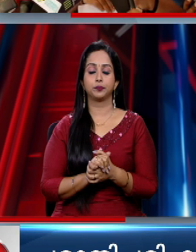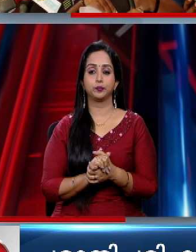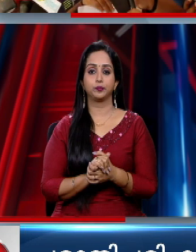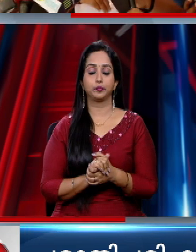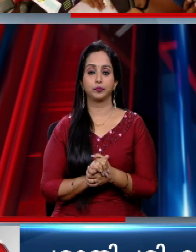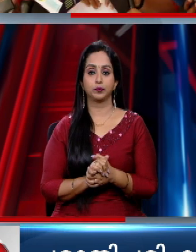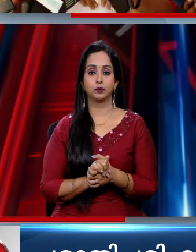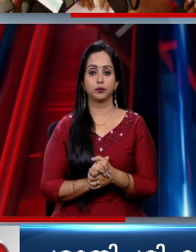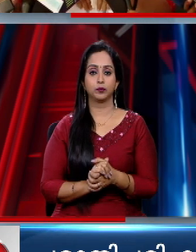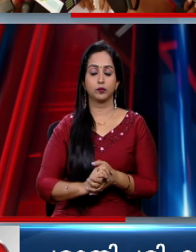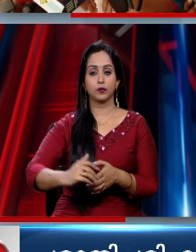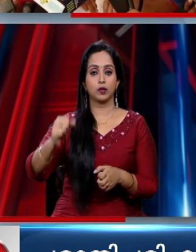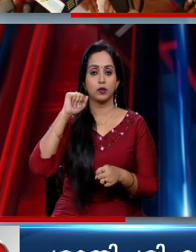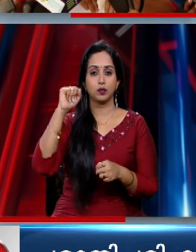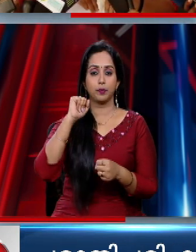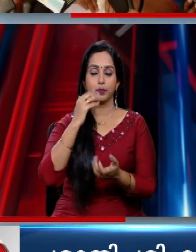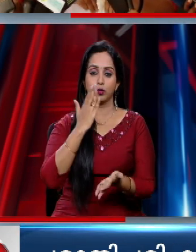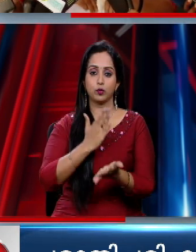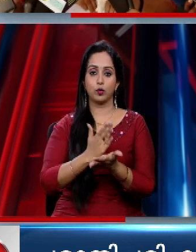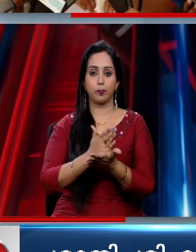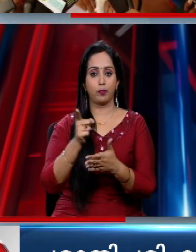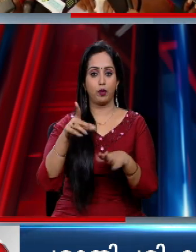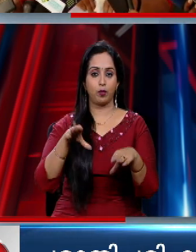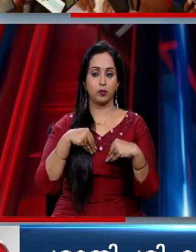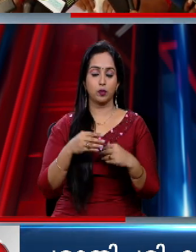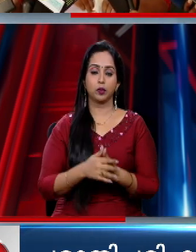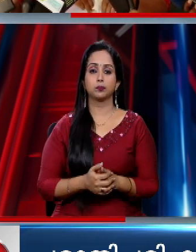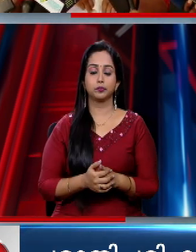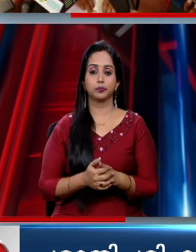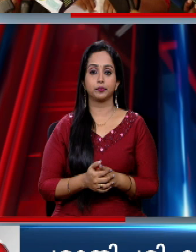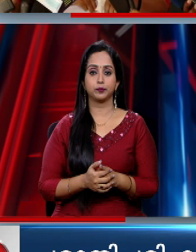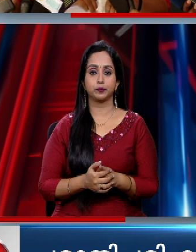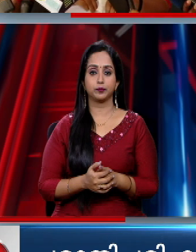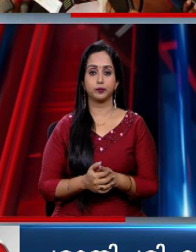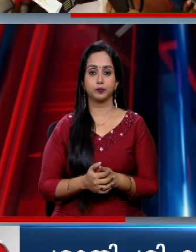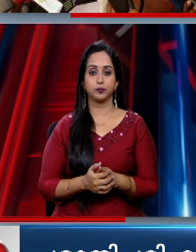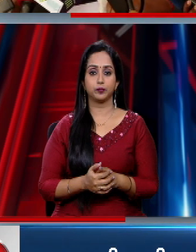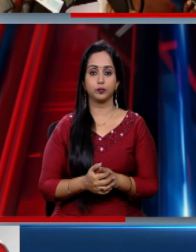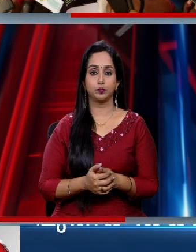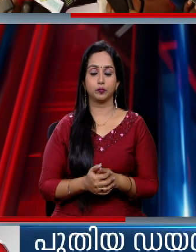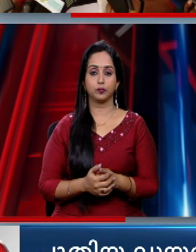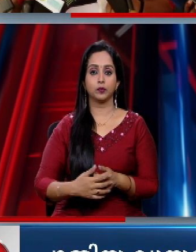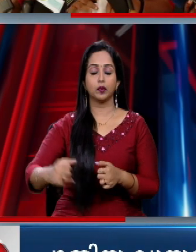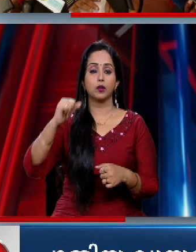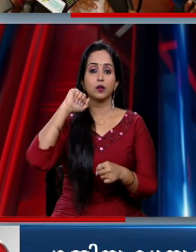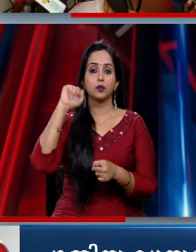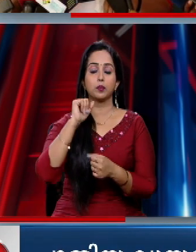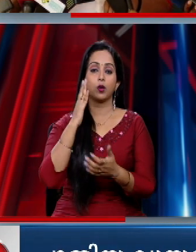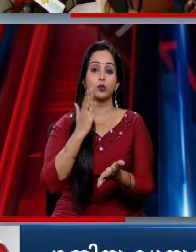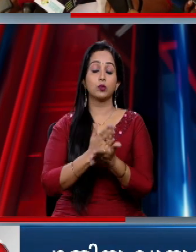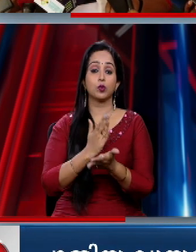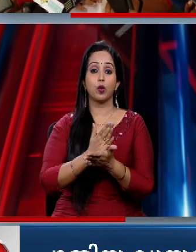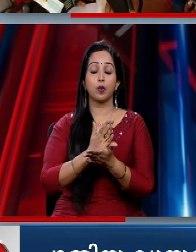തീരുമാനം. ആ സമരം അവയിൽ അവസാനിപ്പിക്കാൻ തയ്യാറായിട്ടുണ്ട്. ആ സമരം അവസാനിപ്പിച്ചുകൊണ്ട്